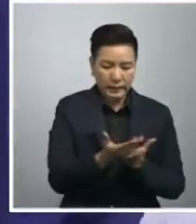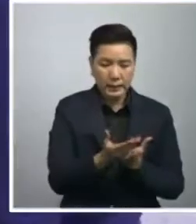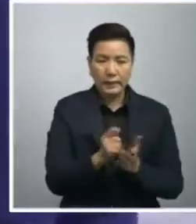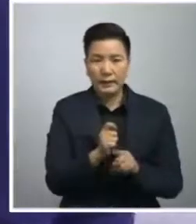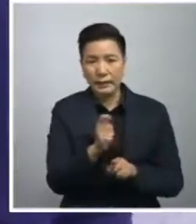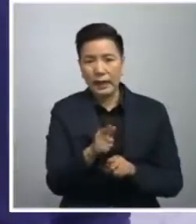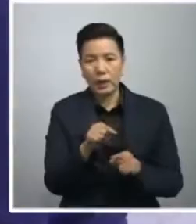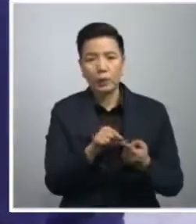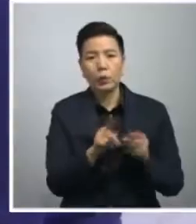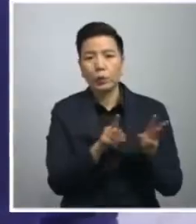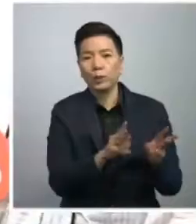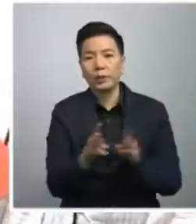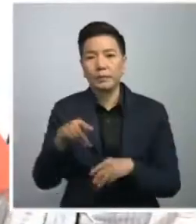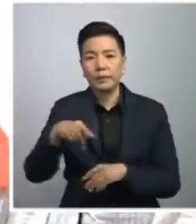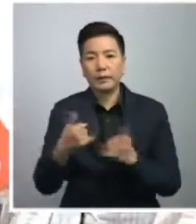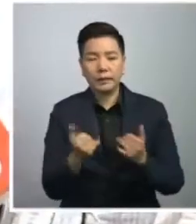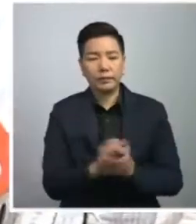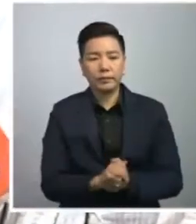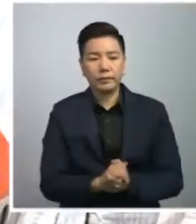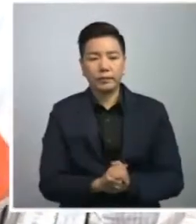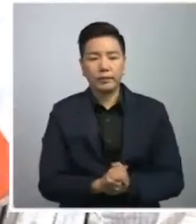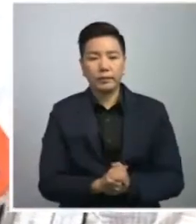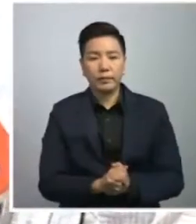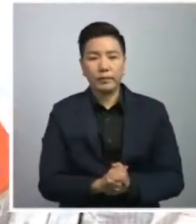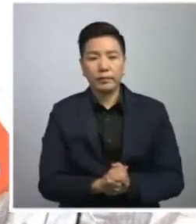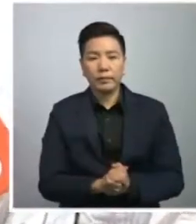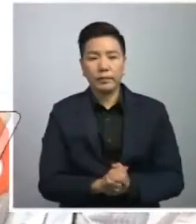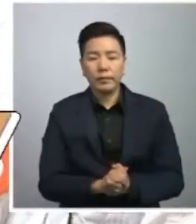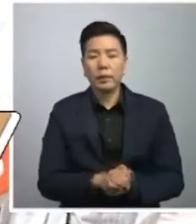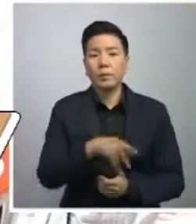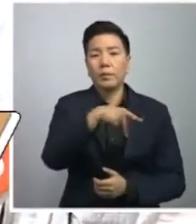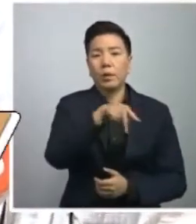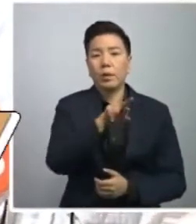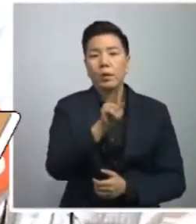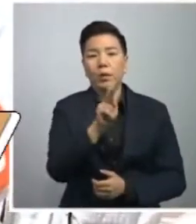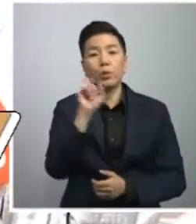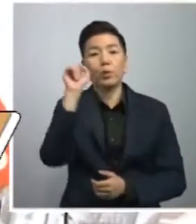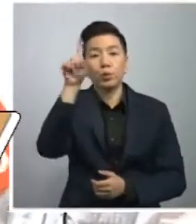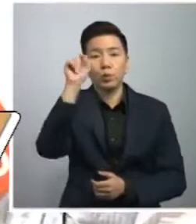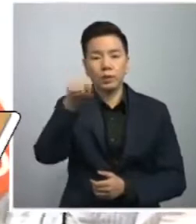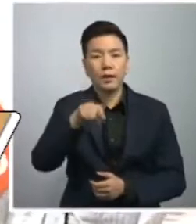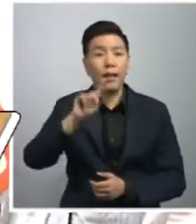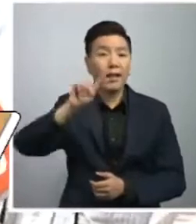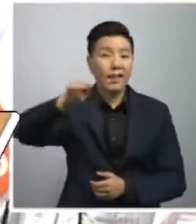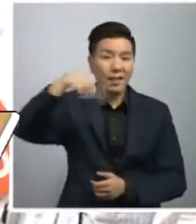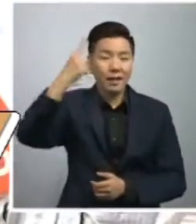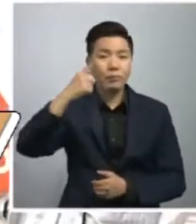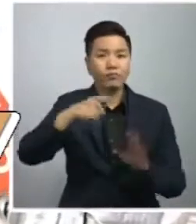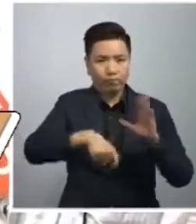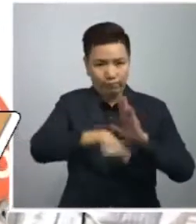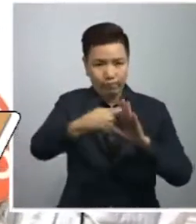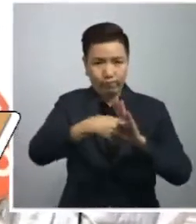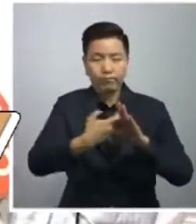เศษด้วยครับ เจอนี่มองว่าการใช้ตอนแรกเนี่ยก็ยังมีเหตุผ